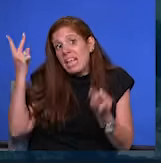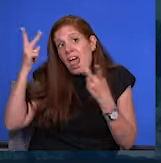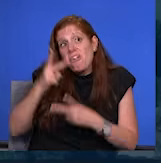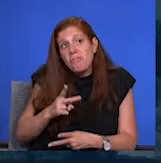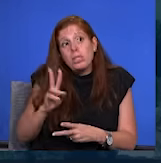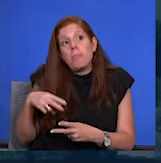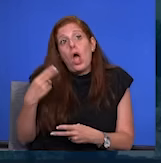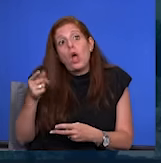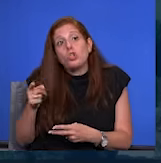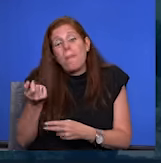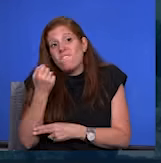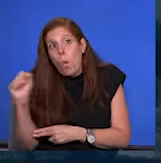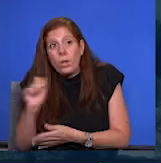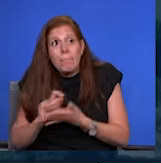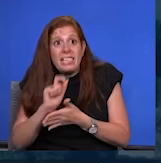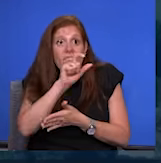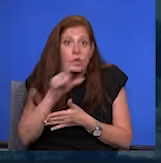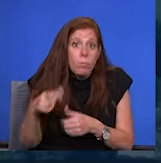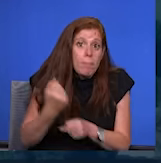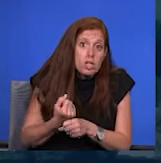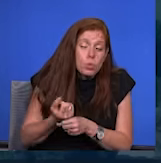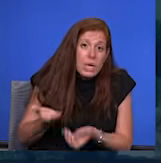הפרות, האם היה כתב אישום על מה שהוא עשה שם?